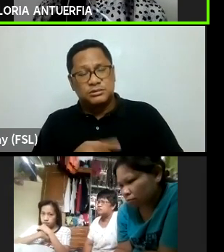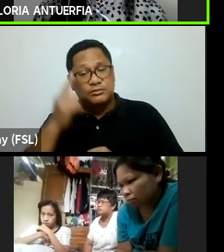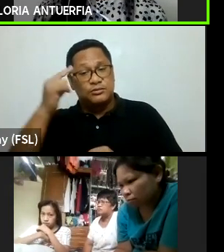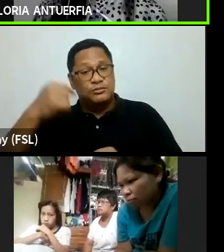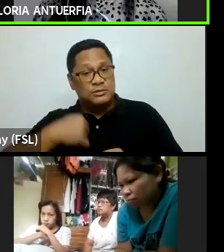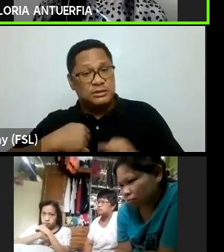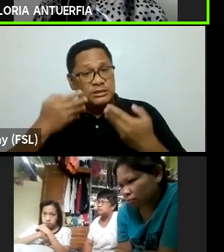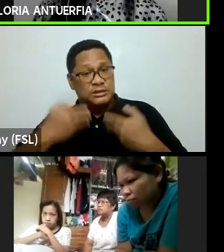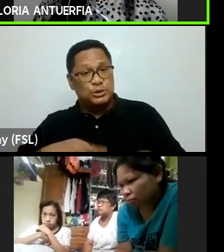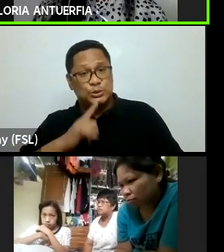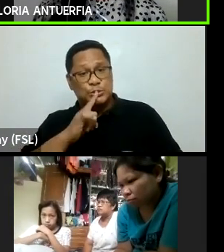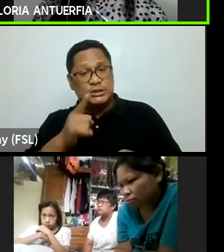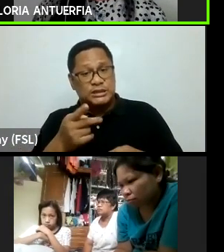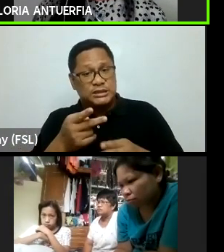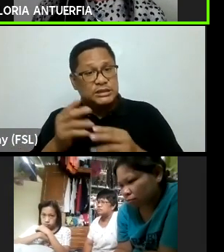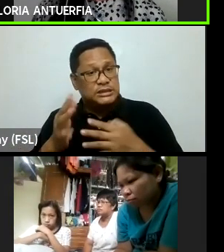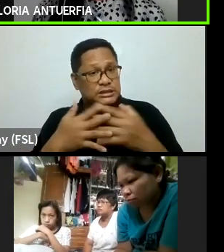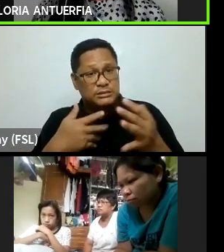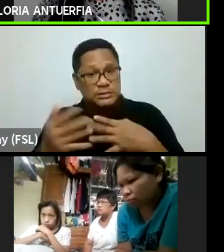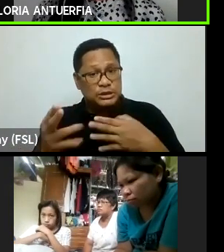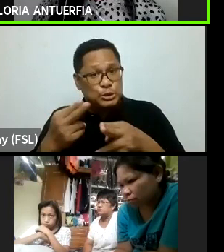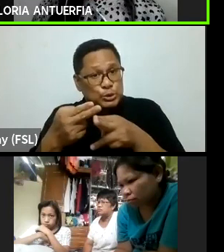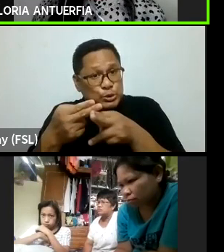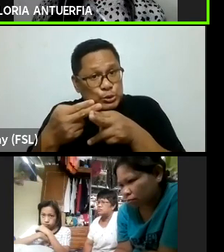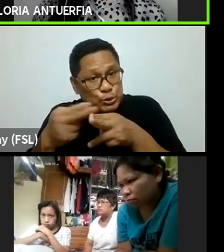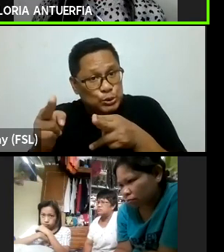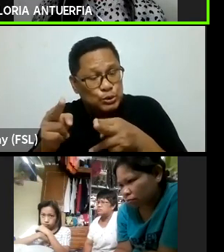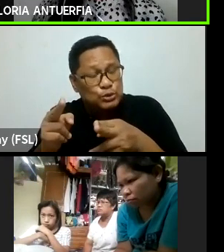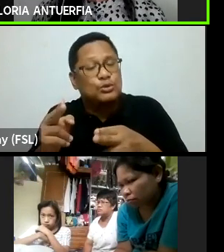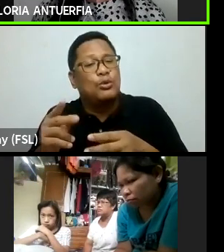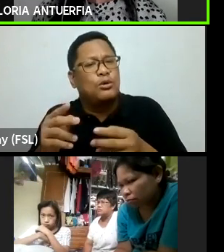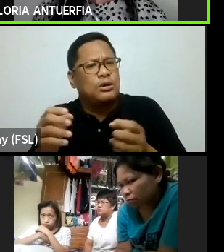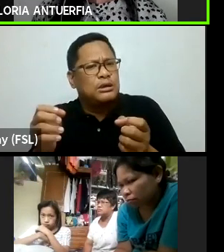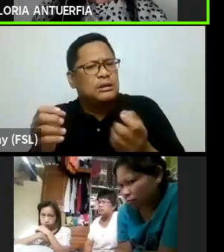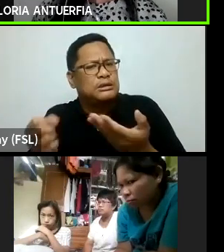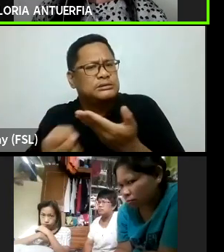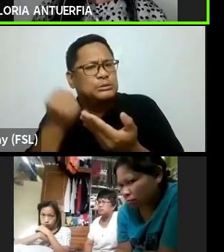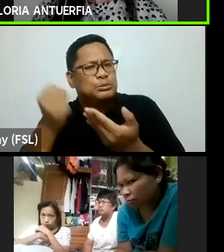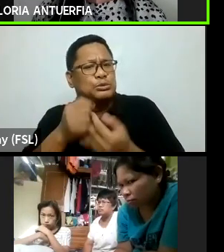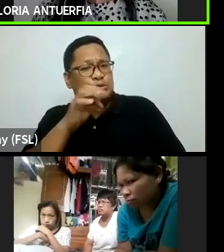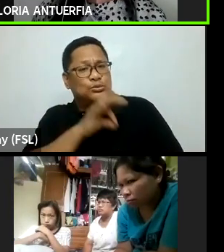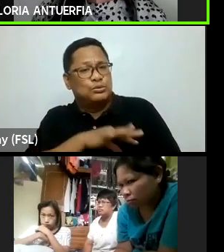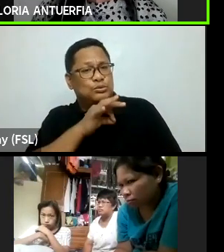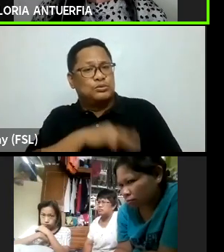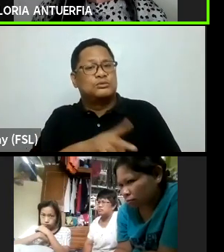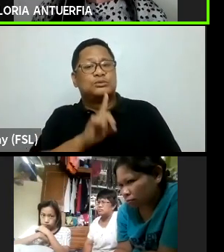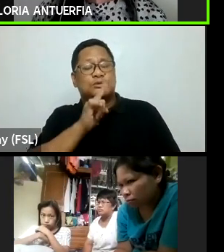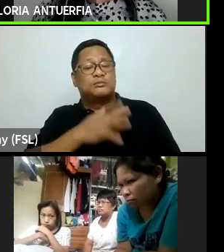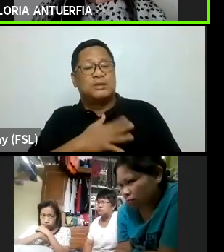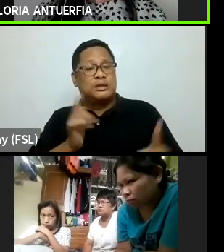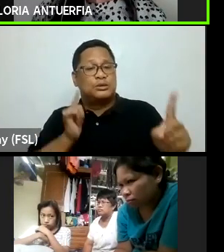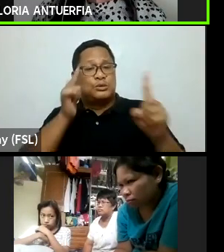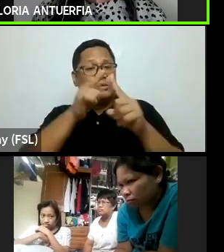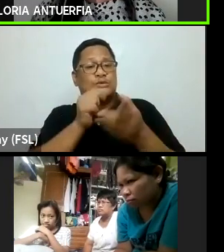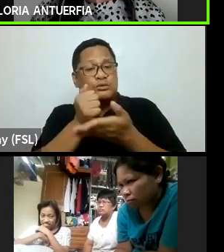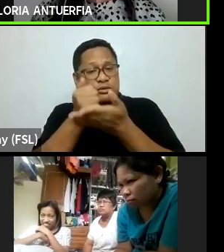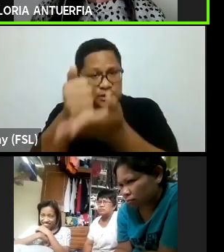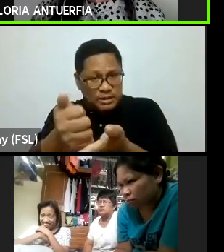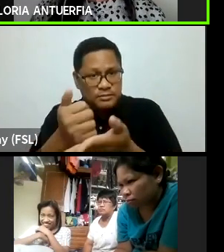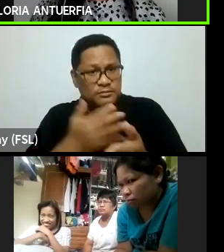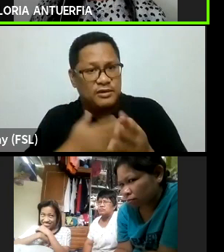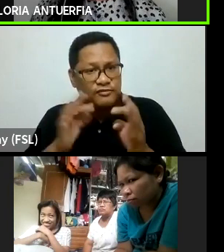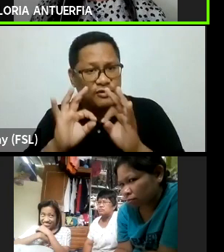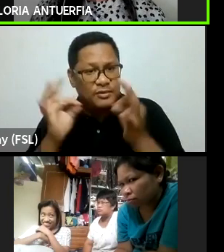kahit konting kita lang okay na, kasi ang goal ko lang naman is to help my